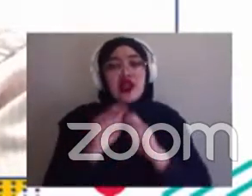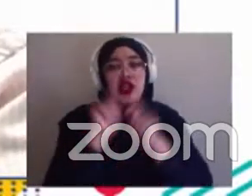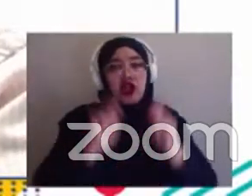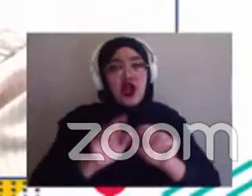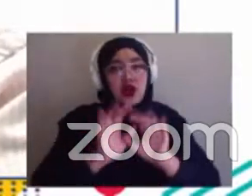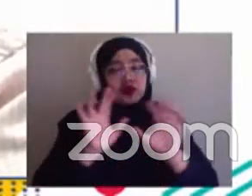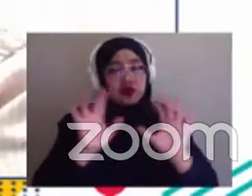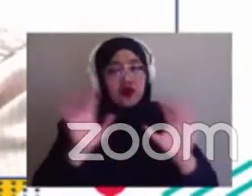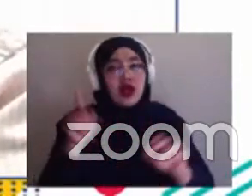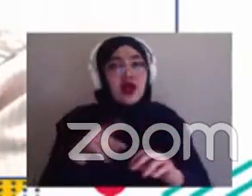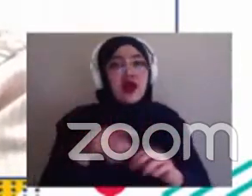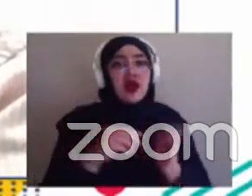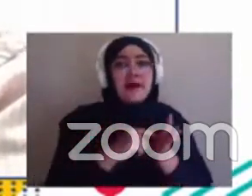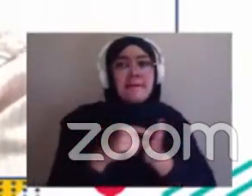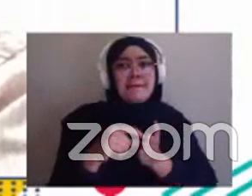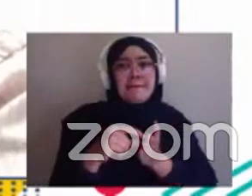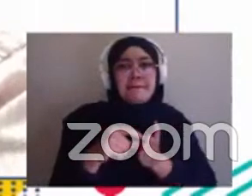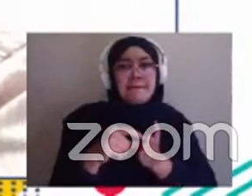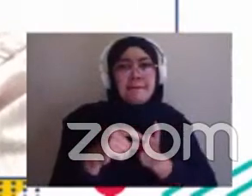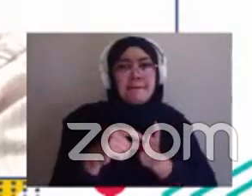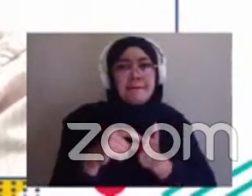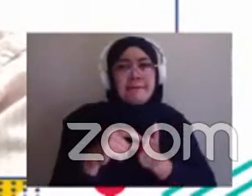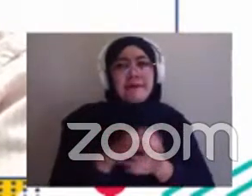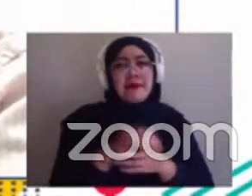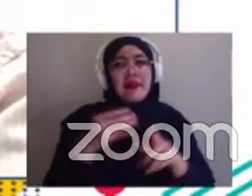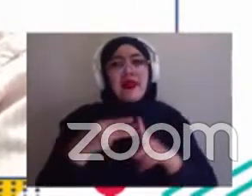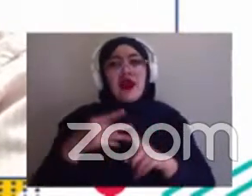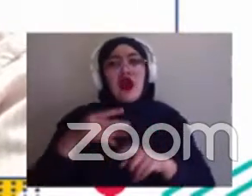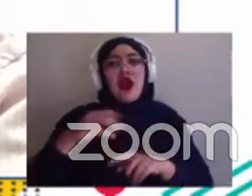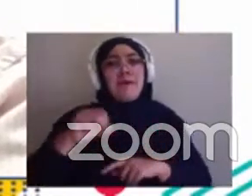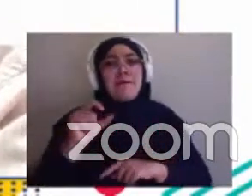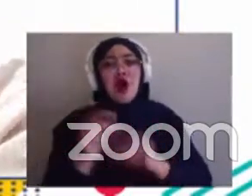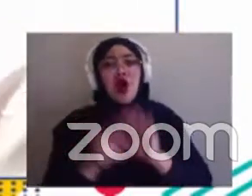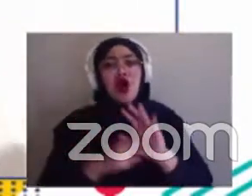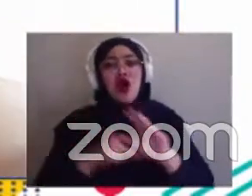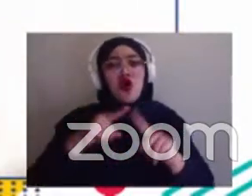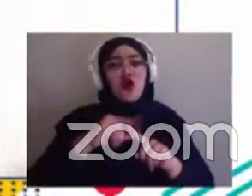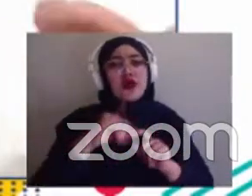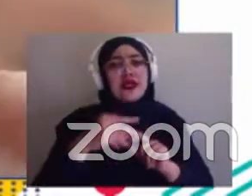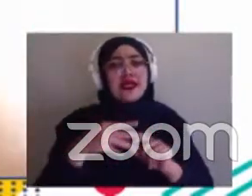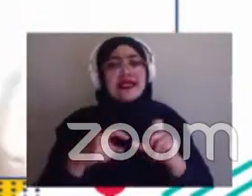yang namanya bounty system gitu ya. Jadi kita membuka diri